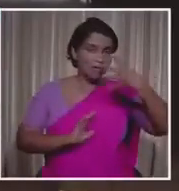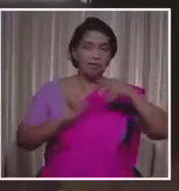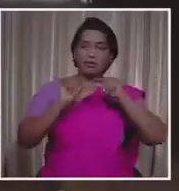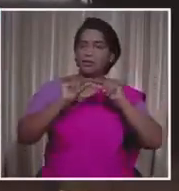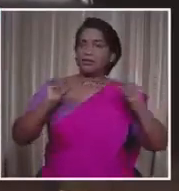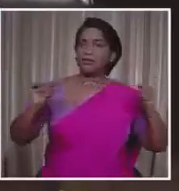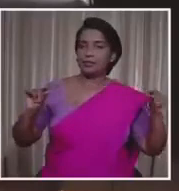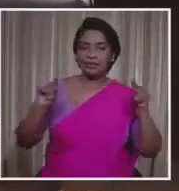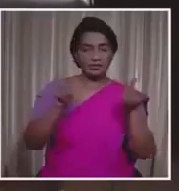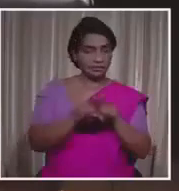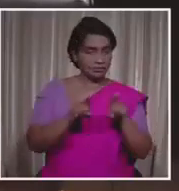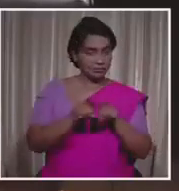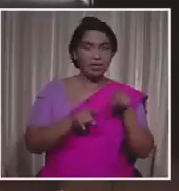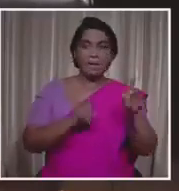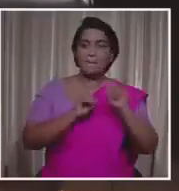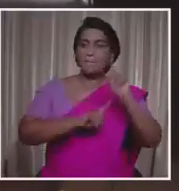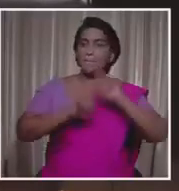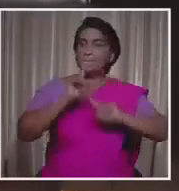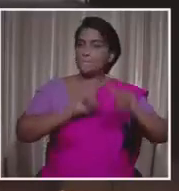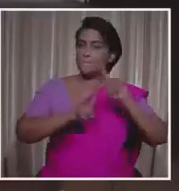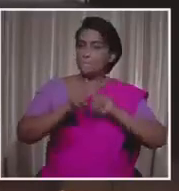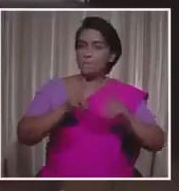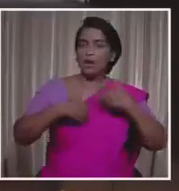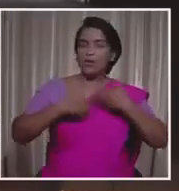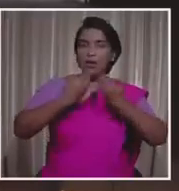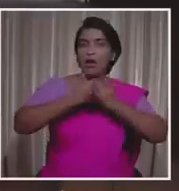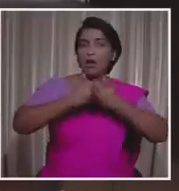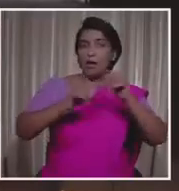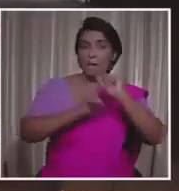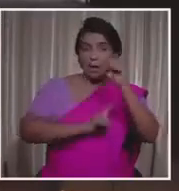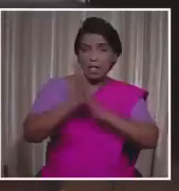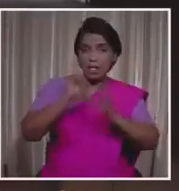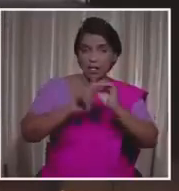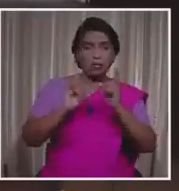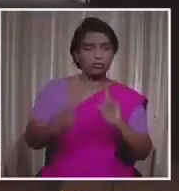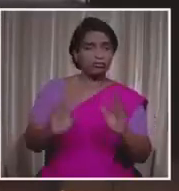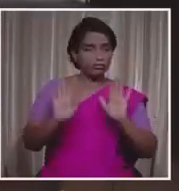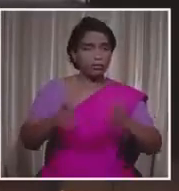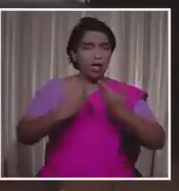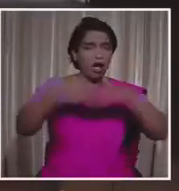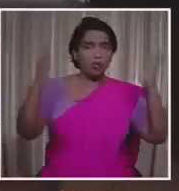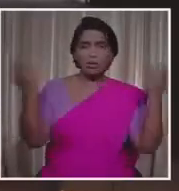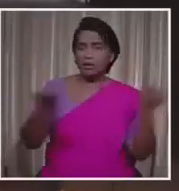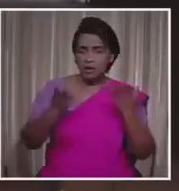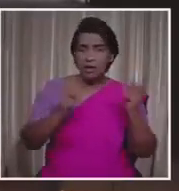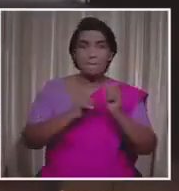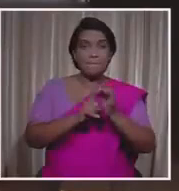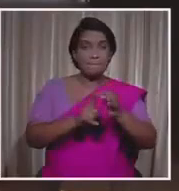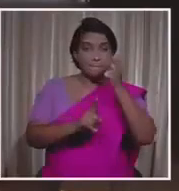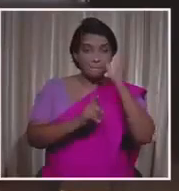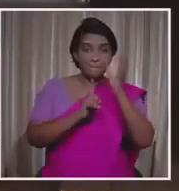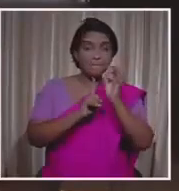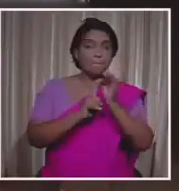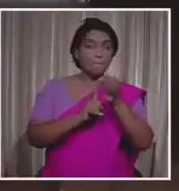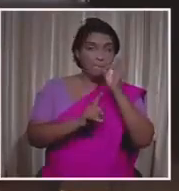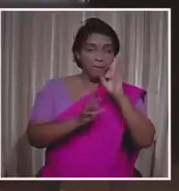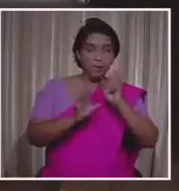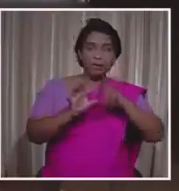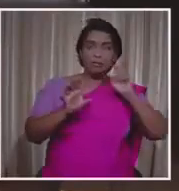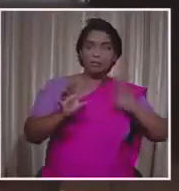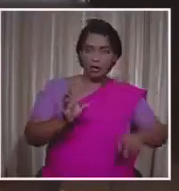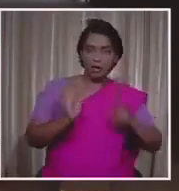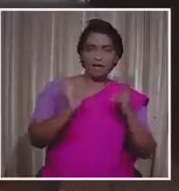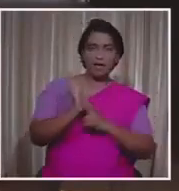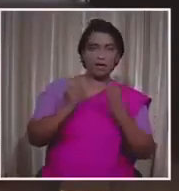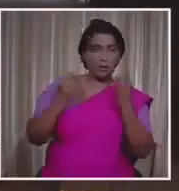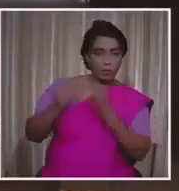වගන්තිය ප්‍රකාරව පාර්ලිමේන්තුව විසුරුවා හැරි නොමැති අවස්ථාවක ජනාධිපති ධුරයේ පුරප්පාඩුවක් ඇති වූ විට